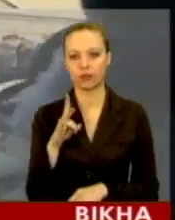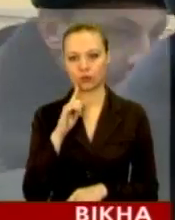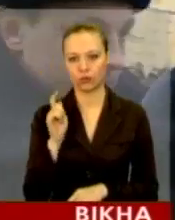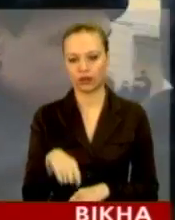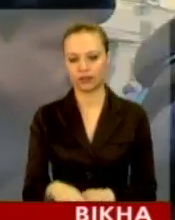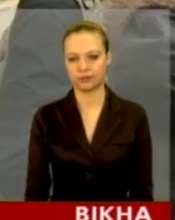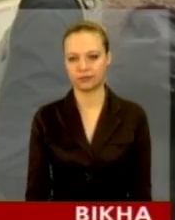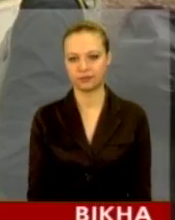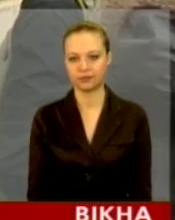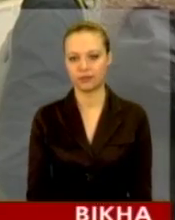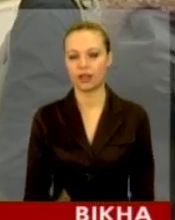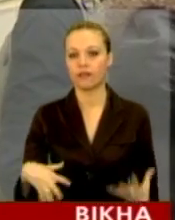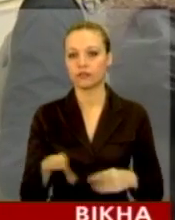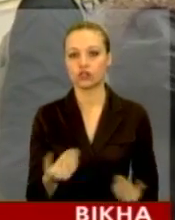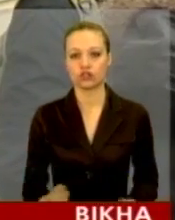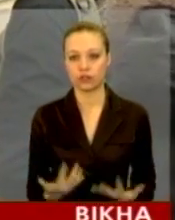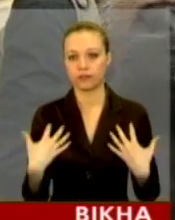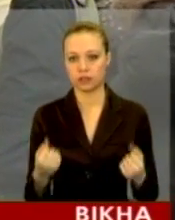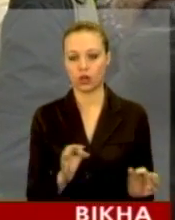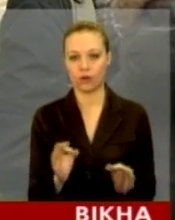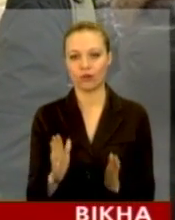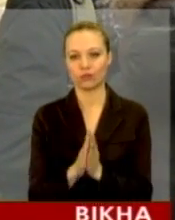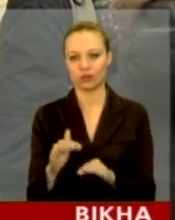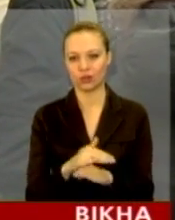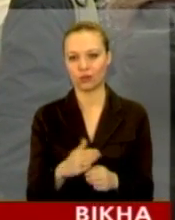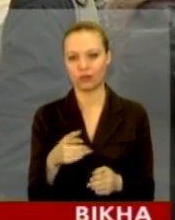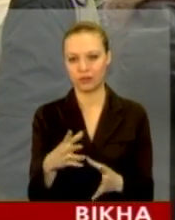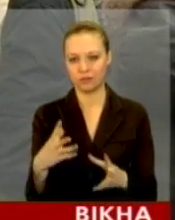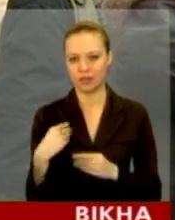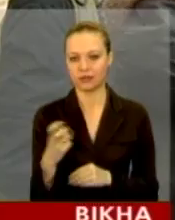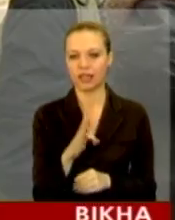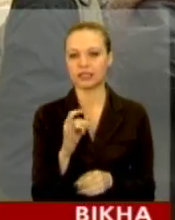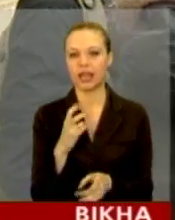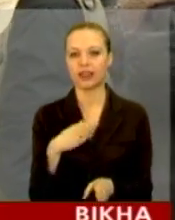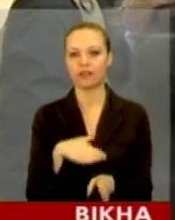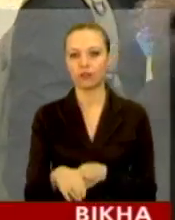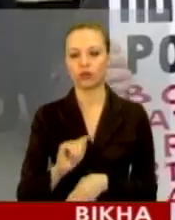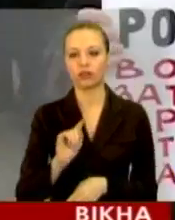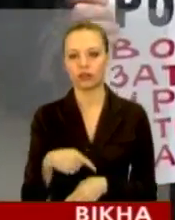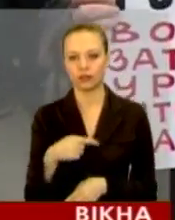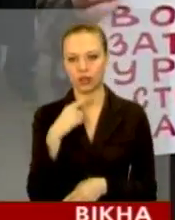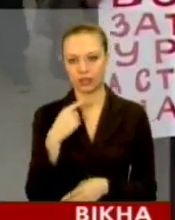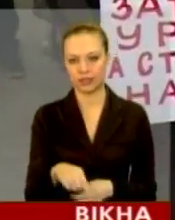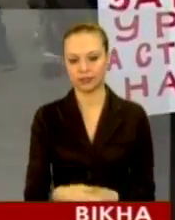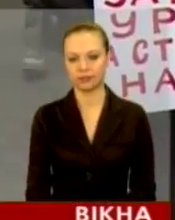санкционирована. Все живы, здоровы. Да. Будьте добры, пройдите, пожалуйста, со мной за невыполнение законных требований сотрудников полиции.